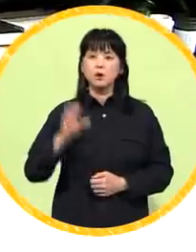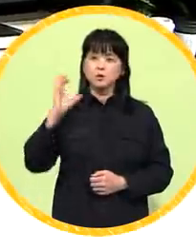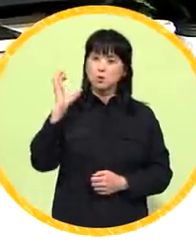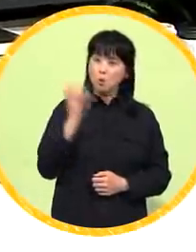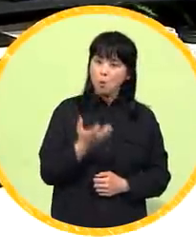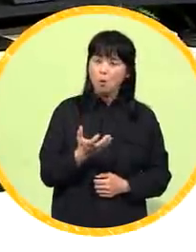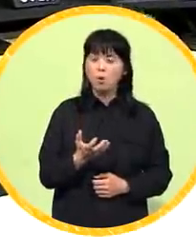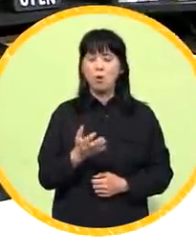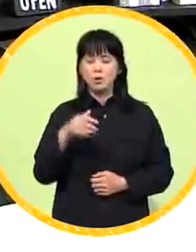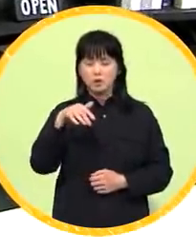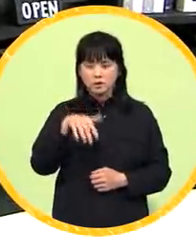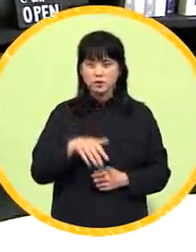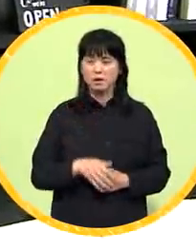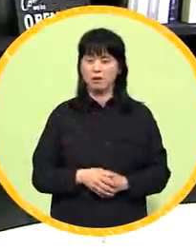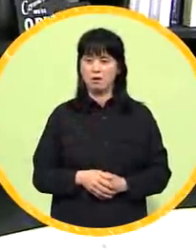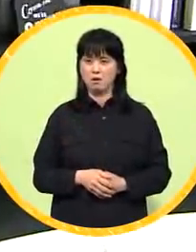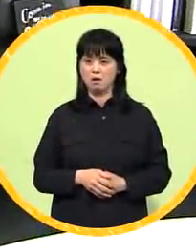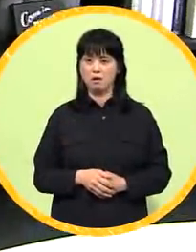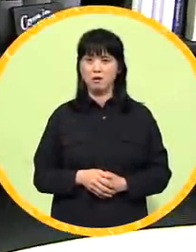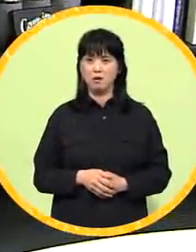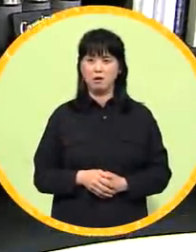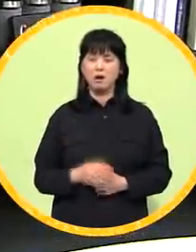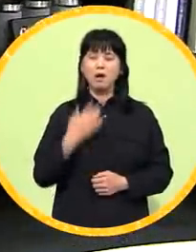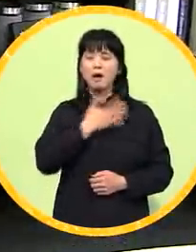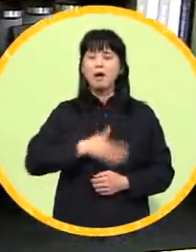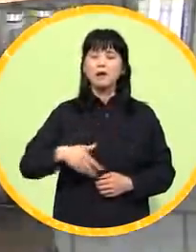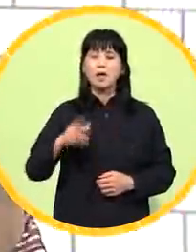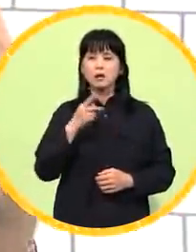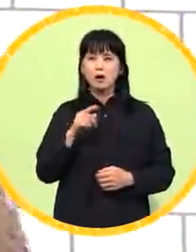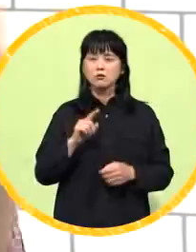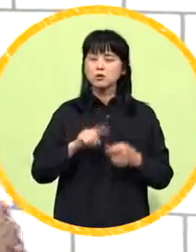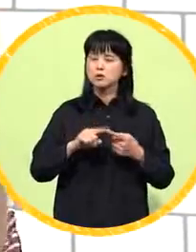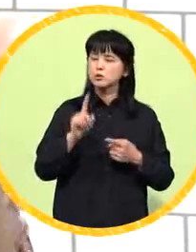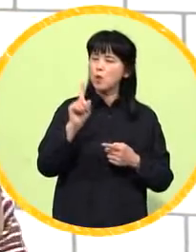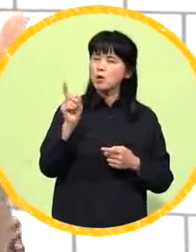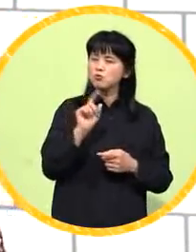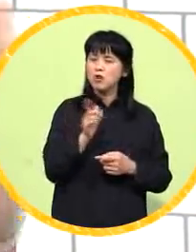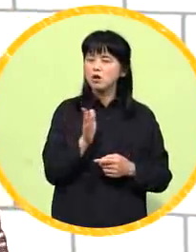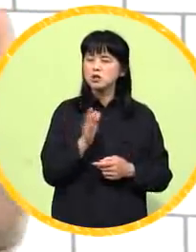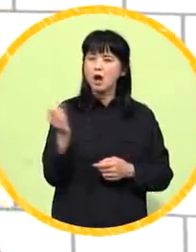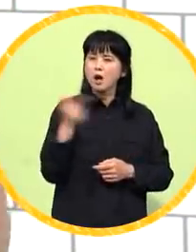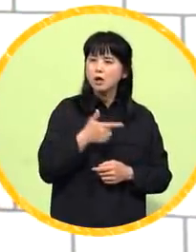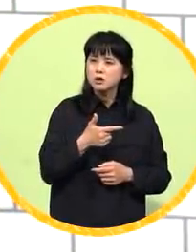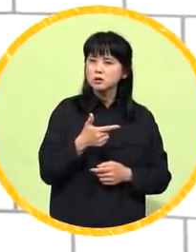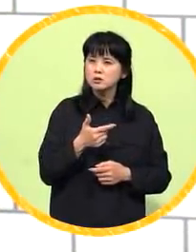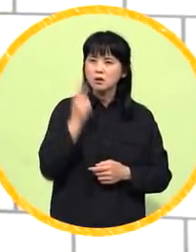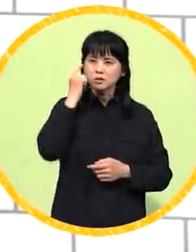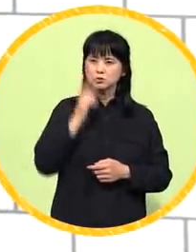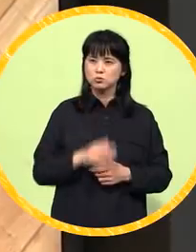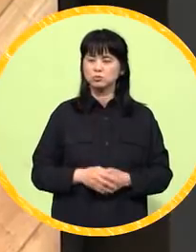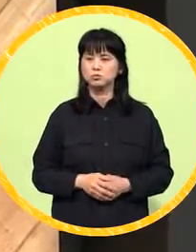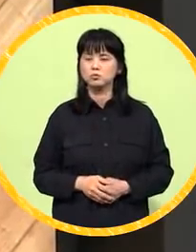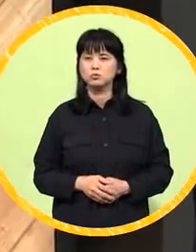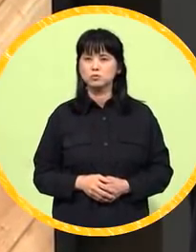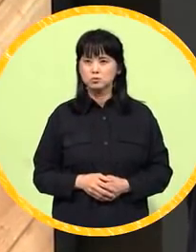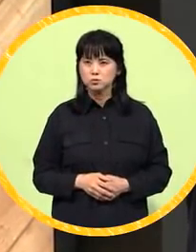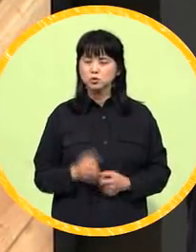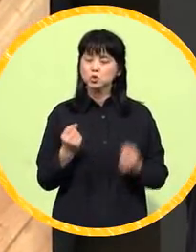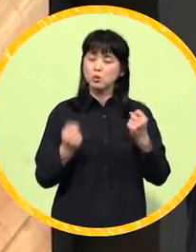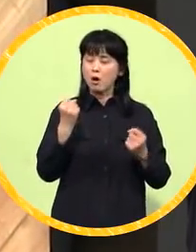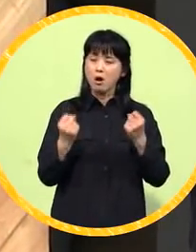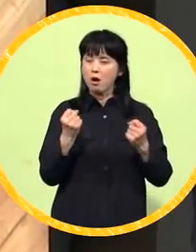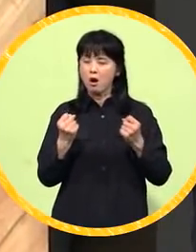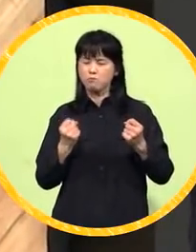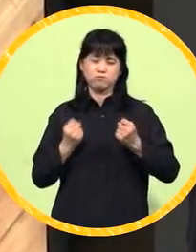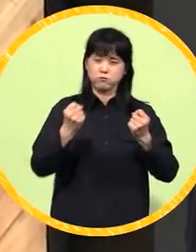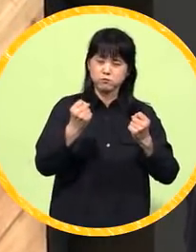noneねやる体感的に何かどのぐらいの速そんな感じするのa 車に乗って